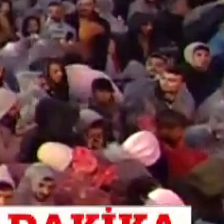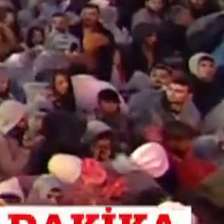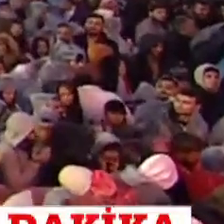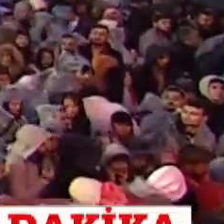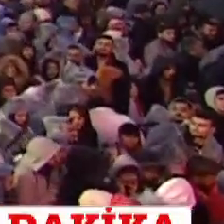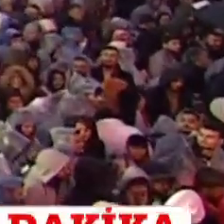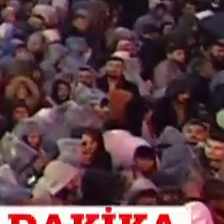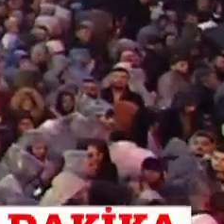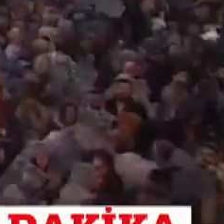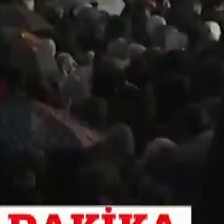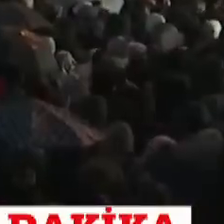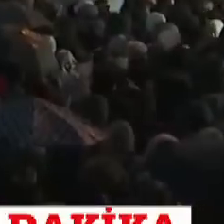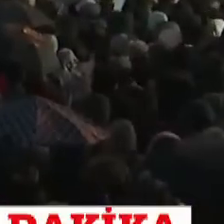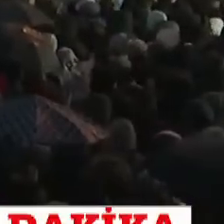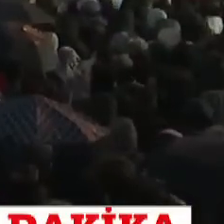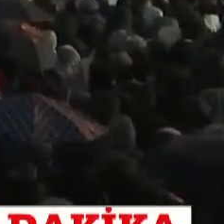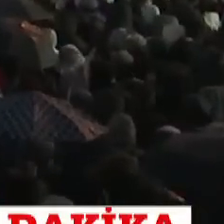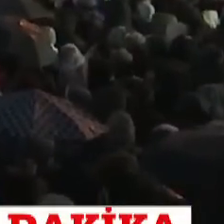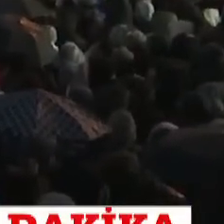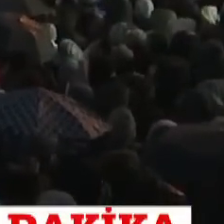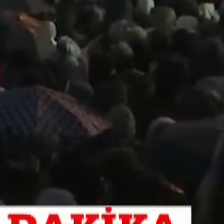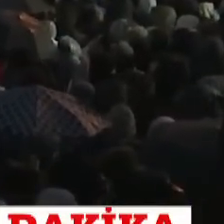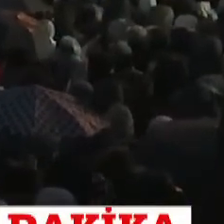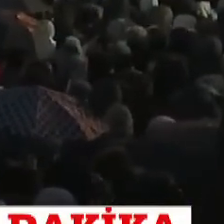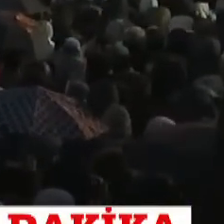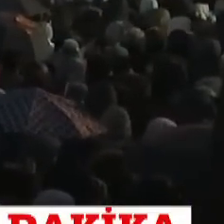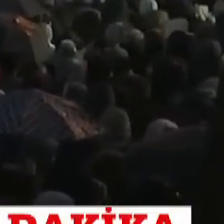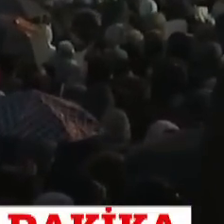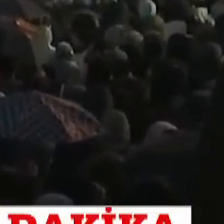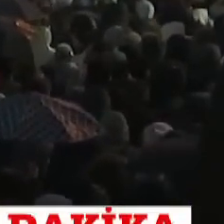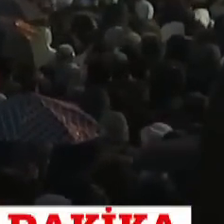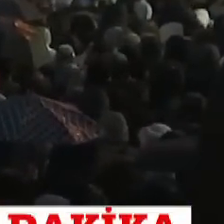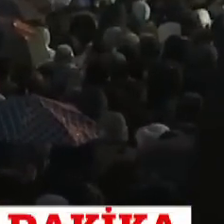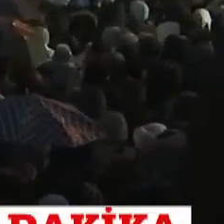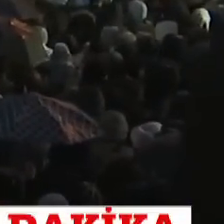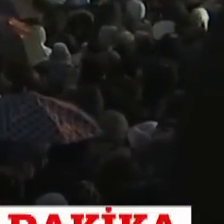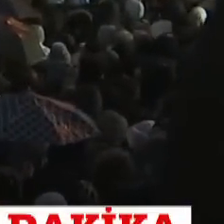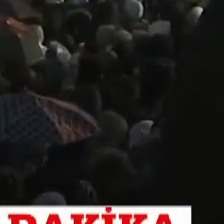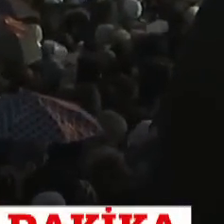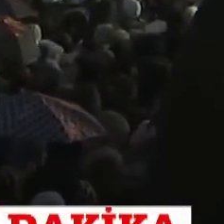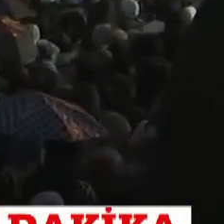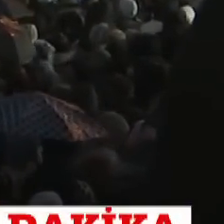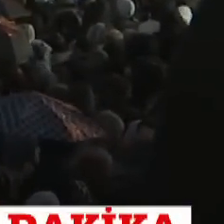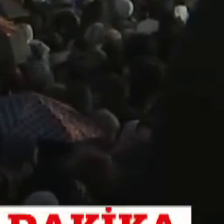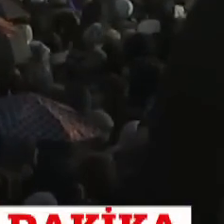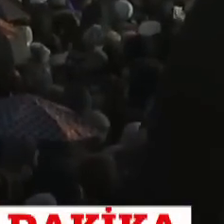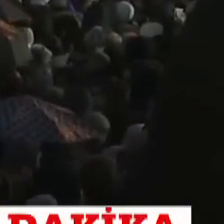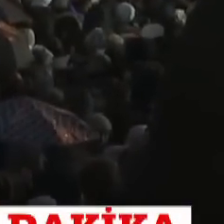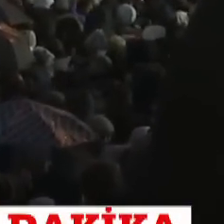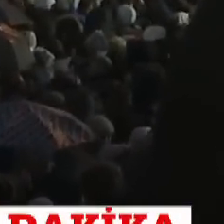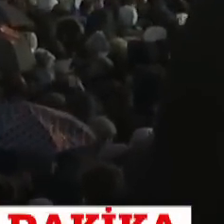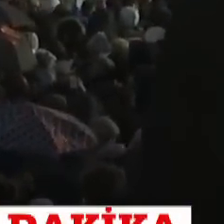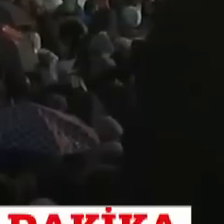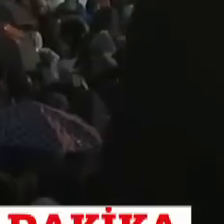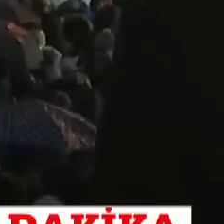Evet, az önce Ekrem İmamoğlu, İstanbul Büyükşehir Belediye Başkanı Ekrem İmamoğlu sahneden mesajlarını verdi ve şu